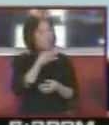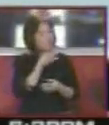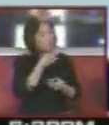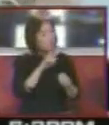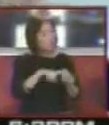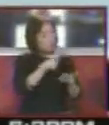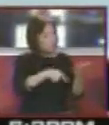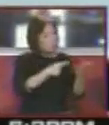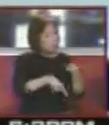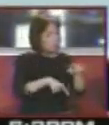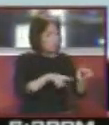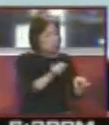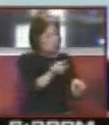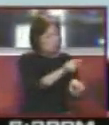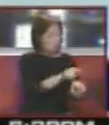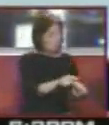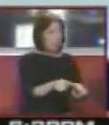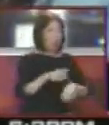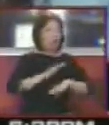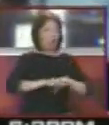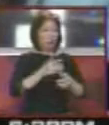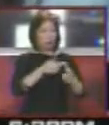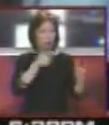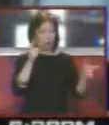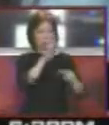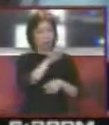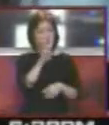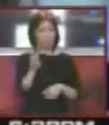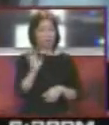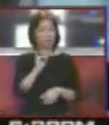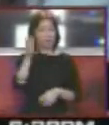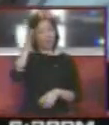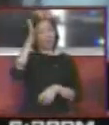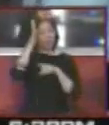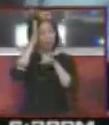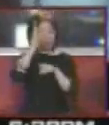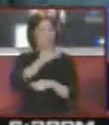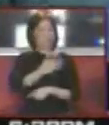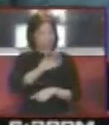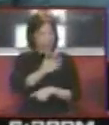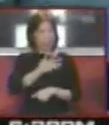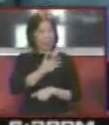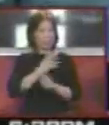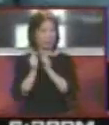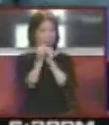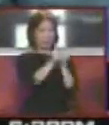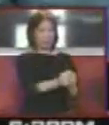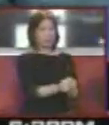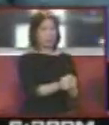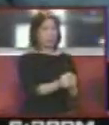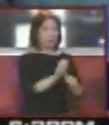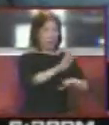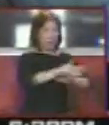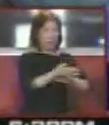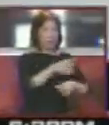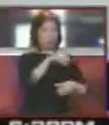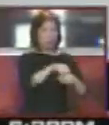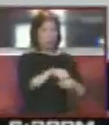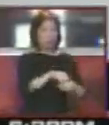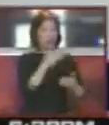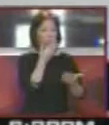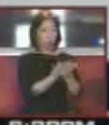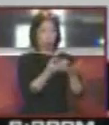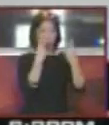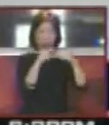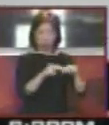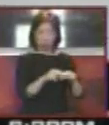do is mag-online sila. Ang tatay na si Mang Ubuga, gustong-gusto raw masamahan ng dalaga sa JS Prom. Kaya magandang balita